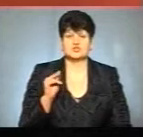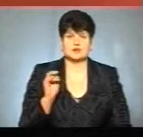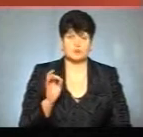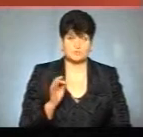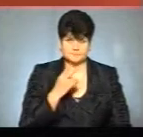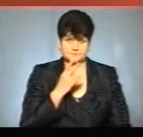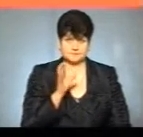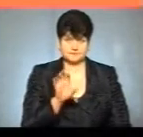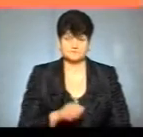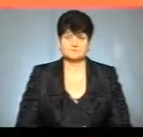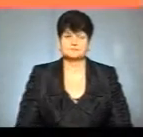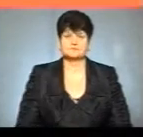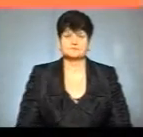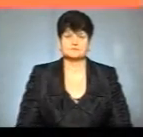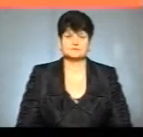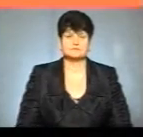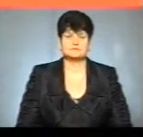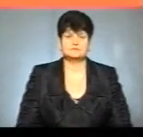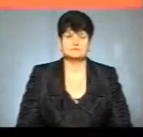коментар.